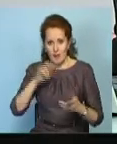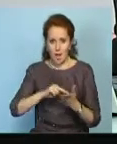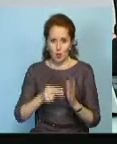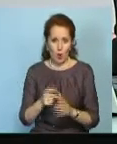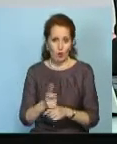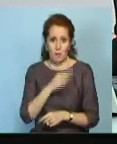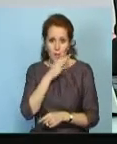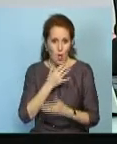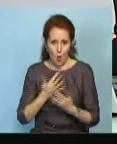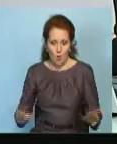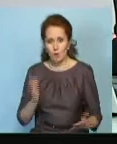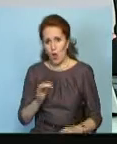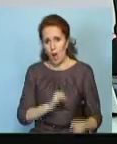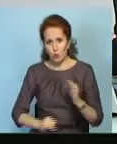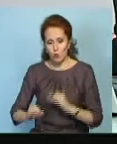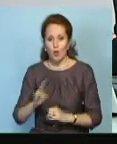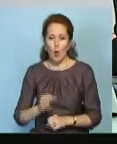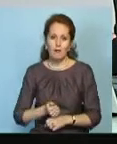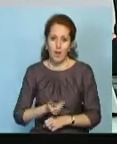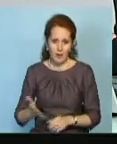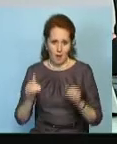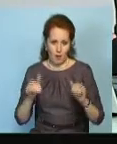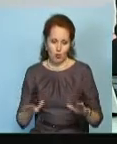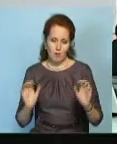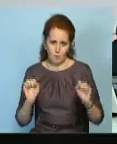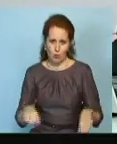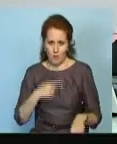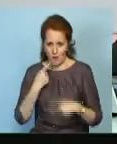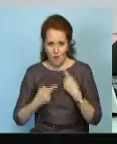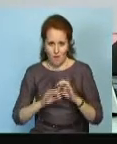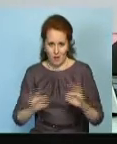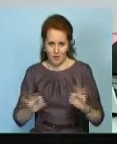их сегодня и будут обсуждать, но о некоторых решениях уже можно говорить.